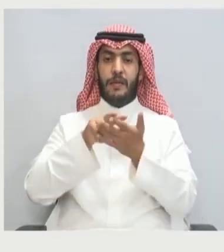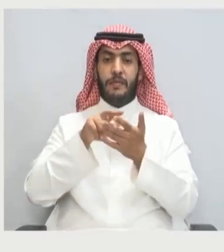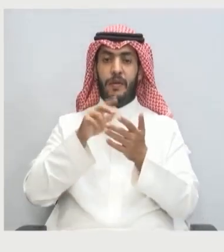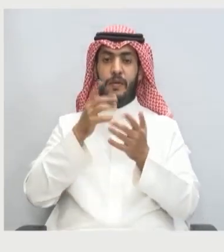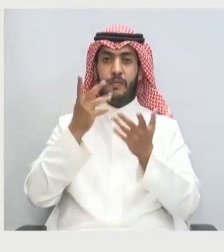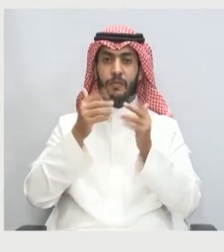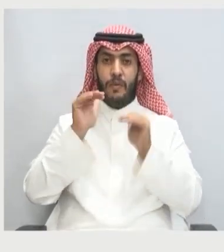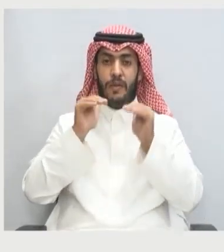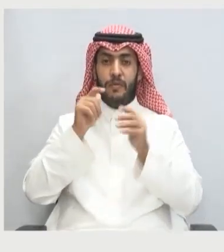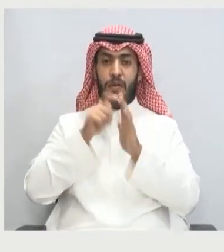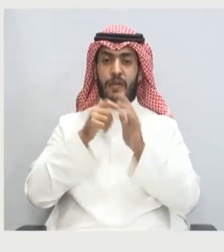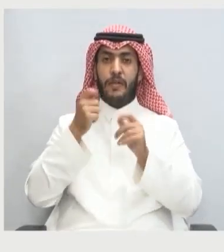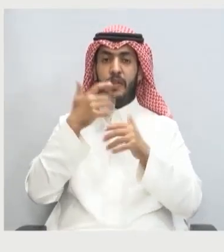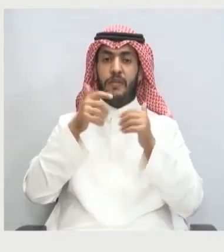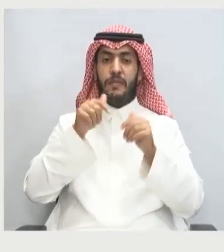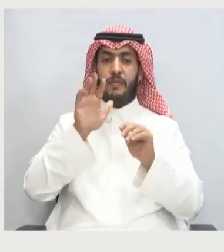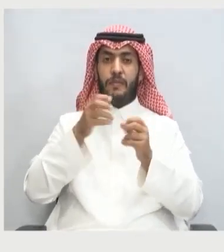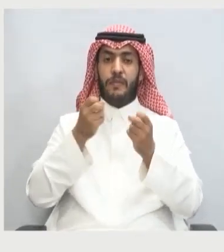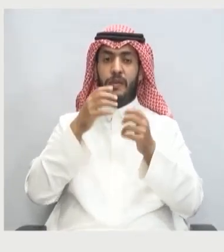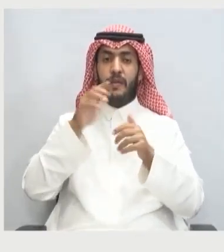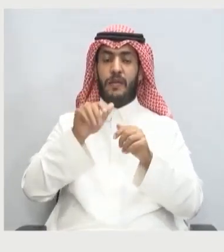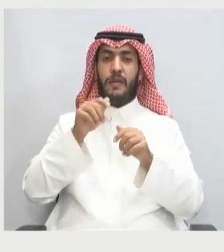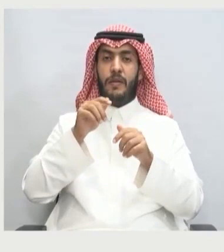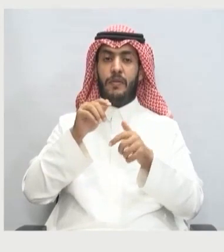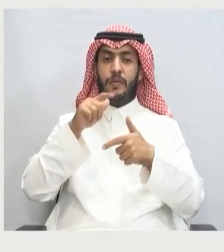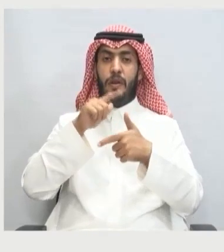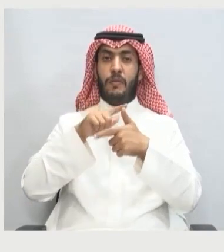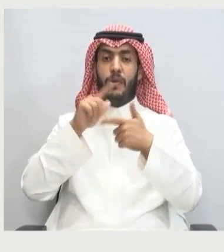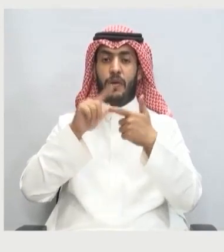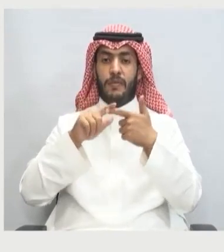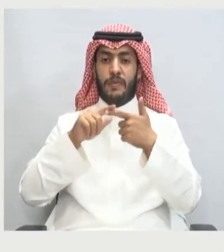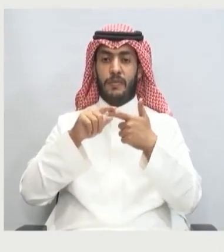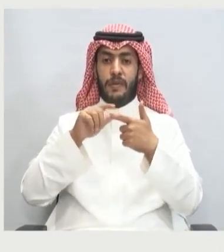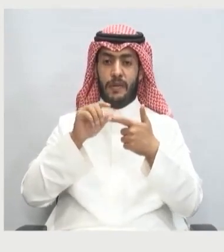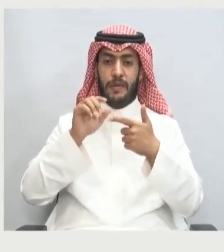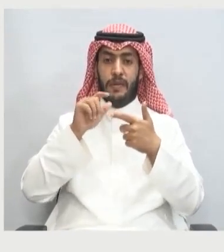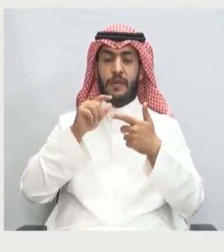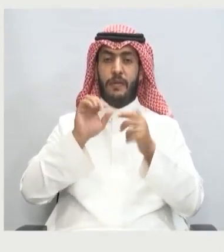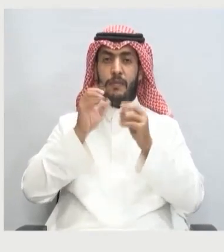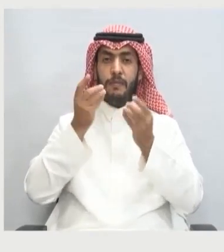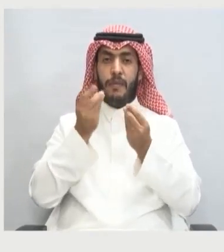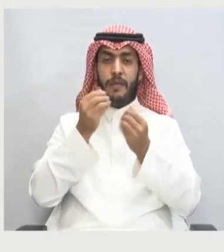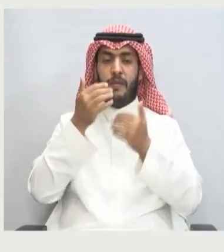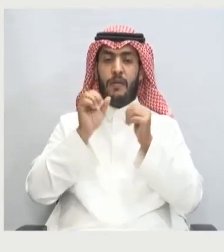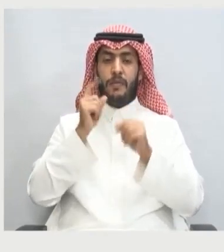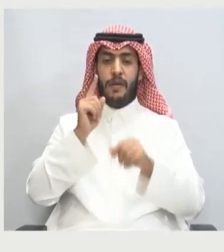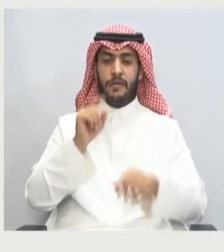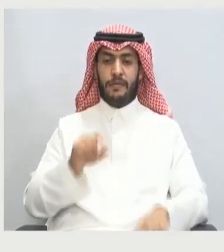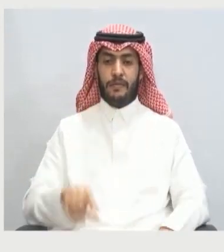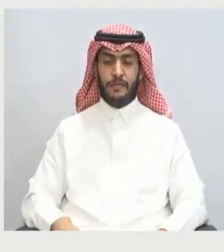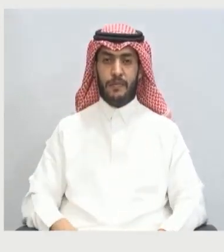معادلات قانون سرعه التفاعل التي تظهر بين التفاعل من الرتبه الاولى والتفاعل من الرتبه الثانيه لماده متفاعله